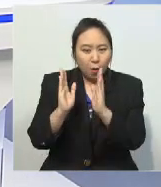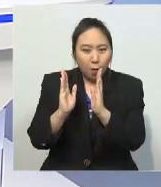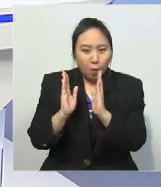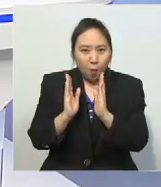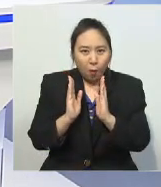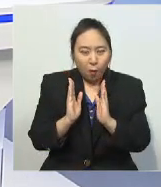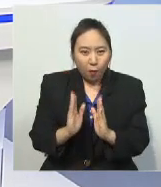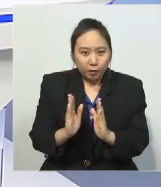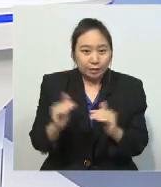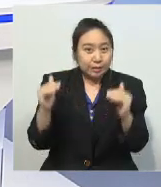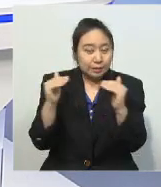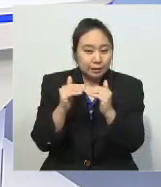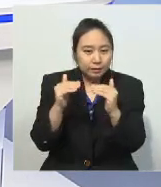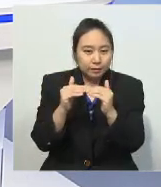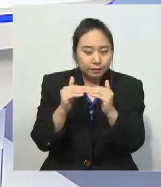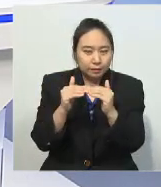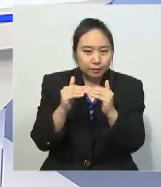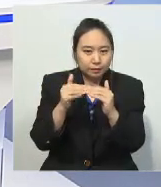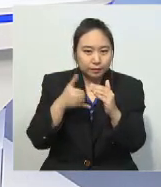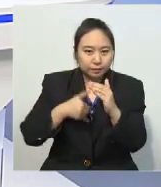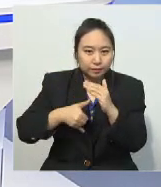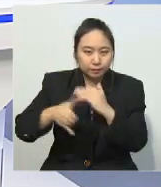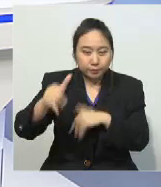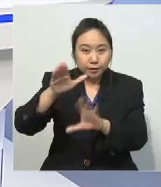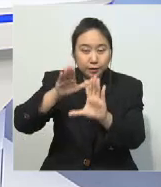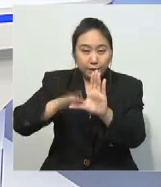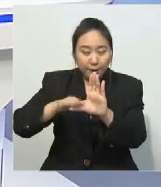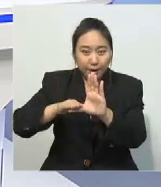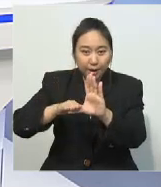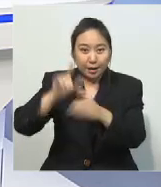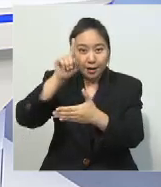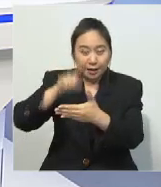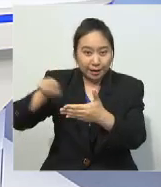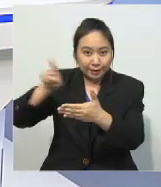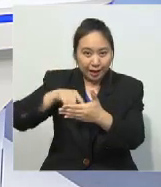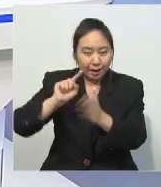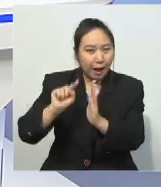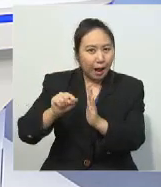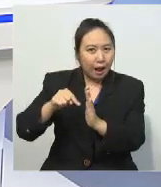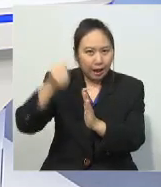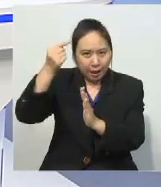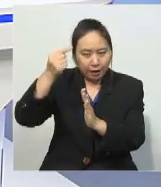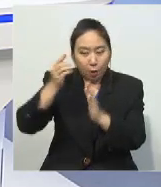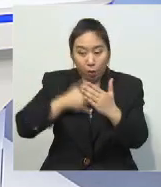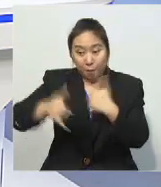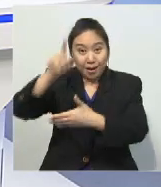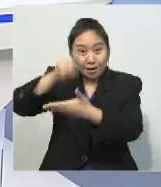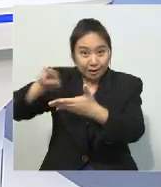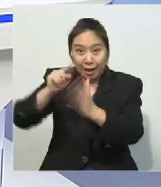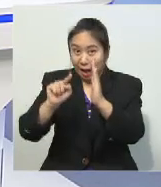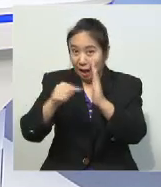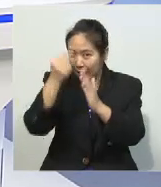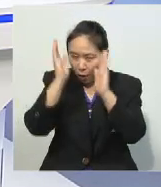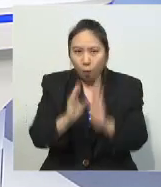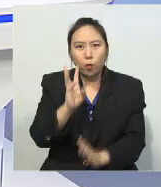vote คือว่ามีสิทธิ์ในการที่จะไปลงเลือกตั้งเป็นครั้งแรกไปกากบาทครั้งแรกเนี่ยมีจำนวนกว่า6ล้าน4แสนคนนะคุณผู้ชม